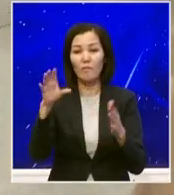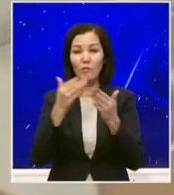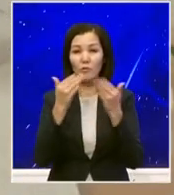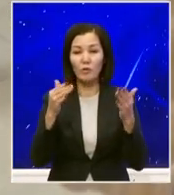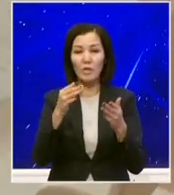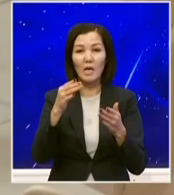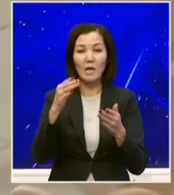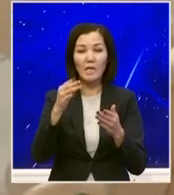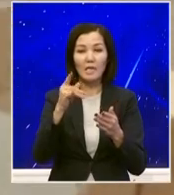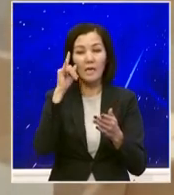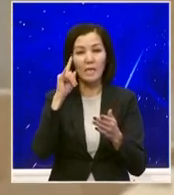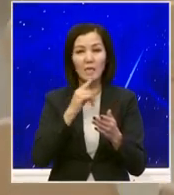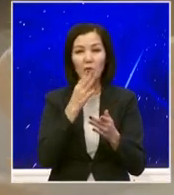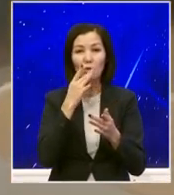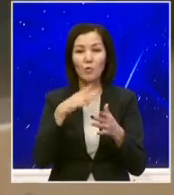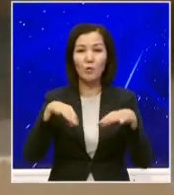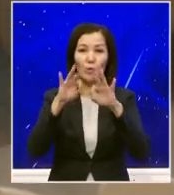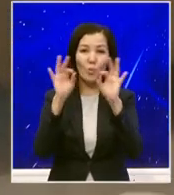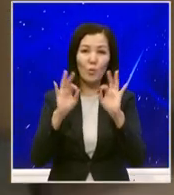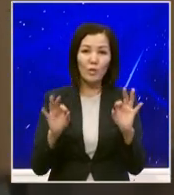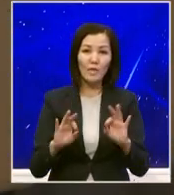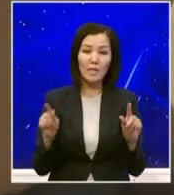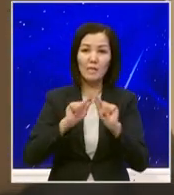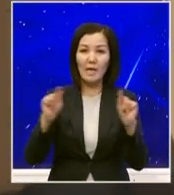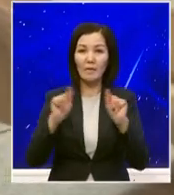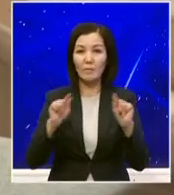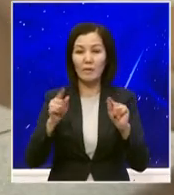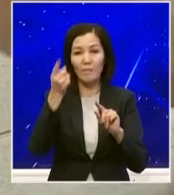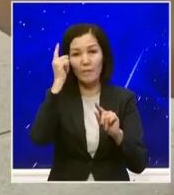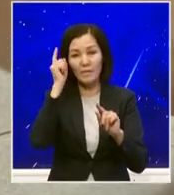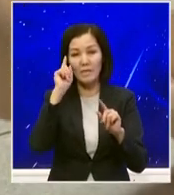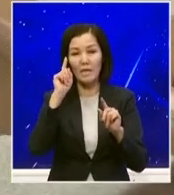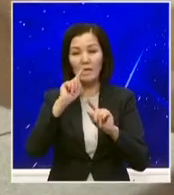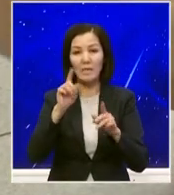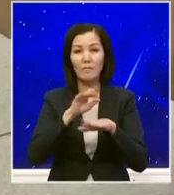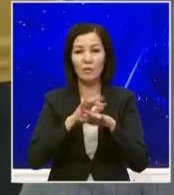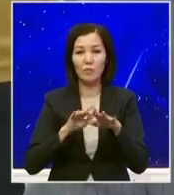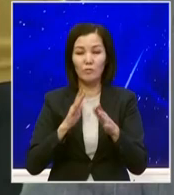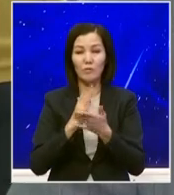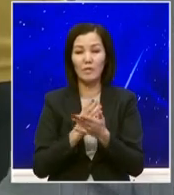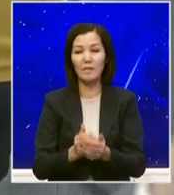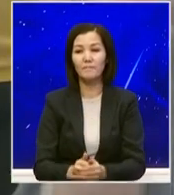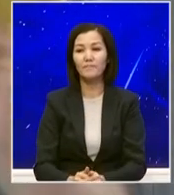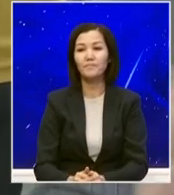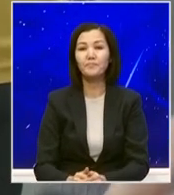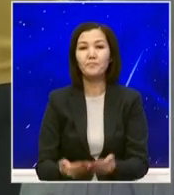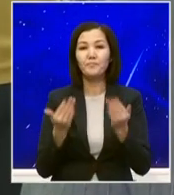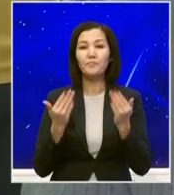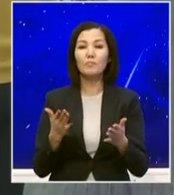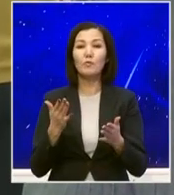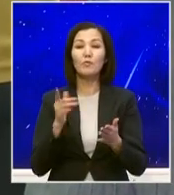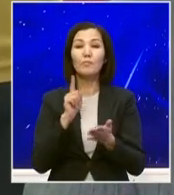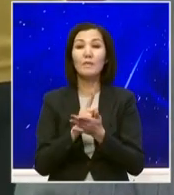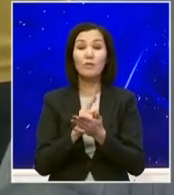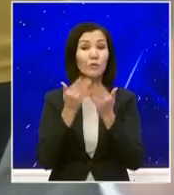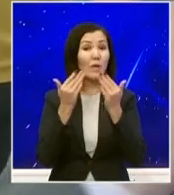нақыштағы қолөнер бұйымдарын қолдан келгенше әлеуметтік желі арқылы насихаттап келеді. Бүгін міндетті түрде сен бір жаққа бар көрме қою